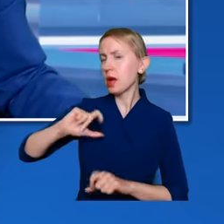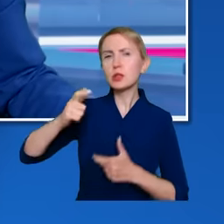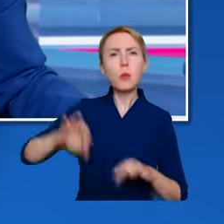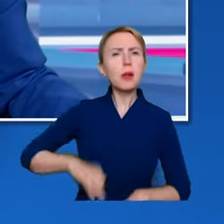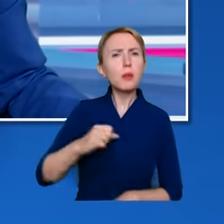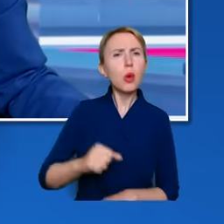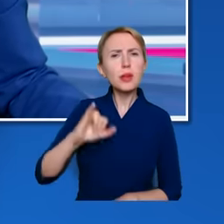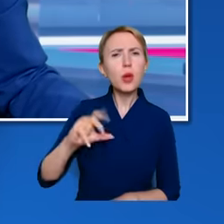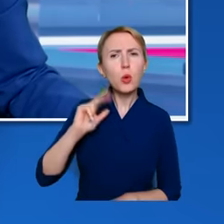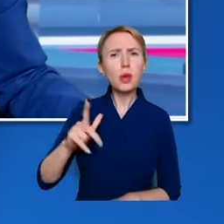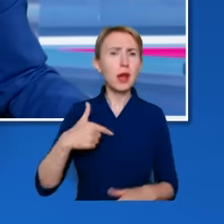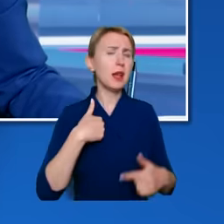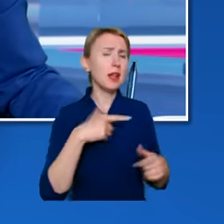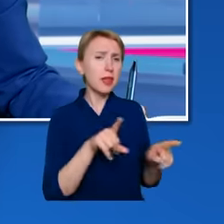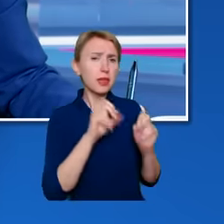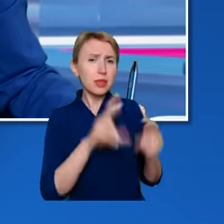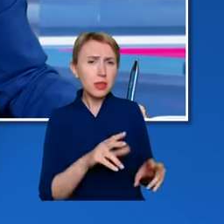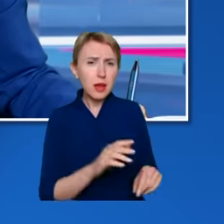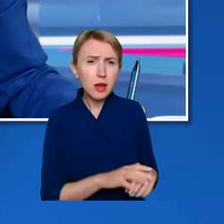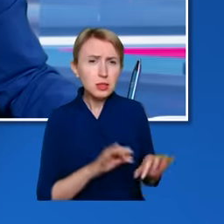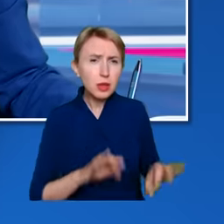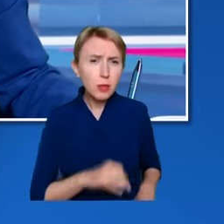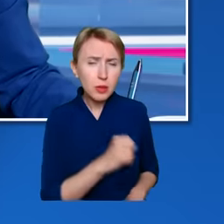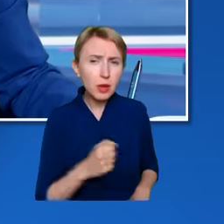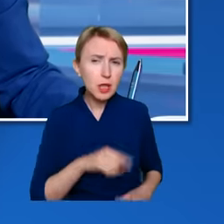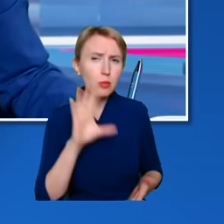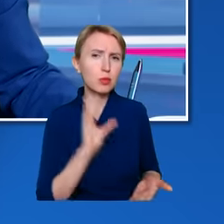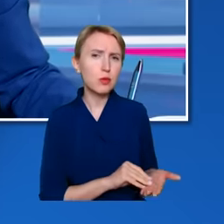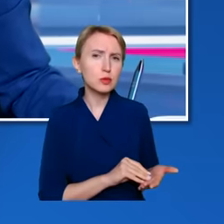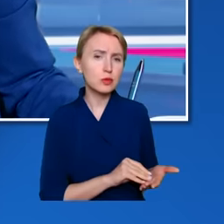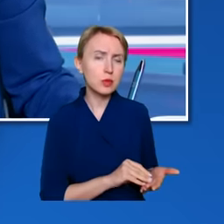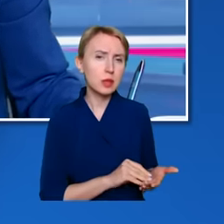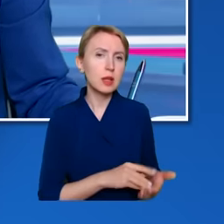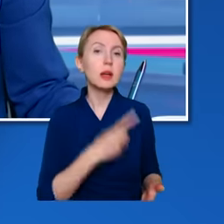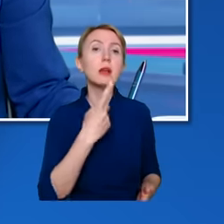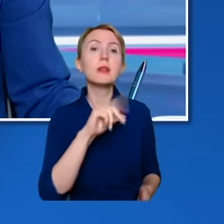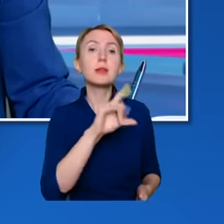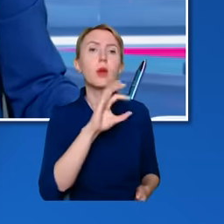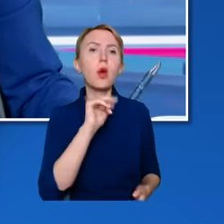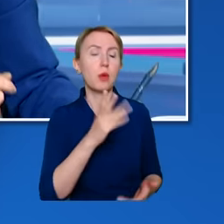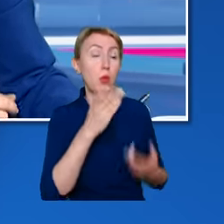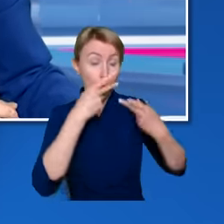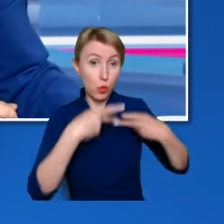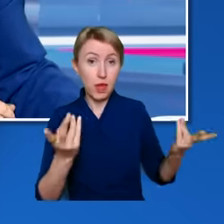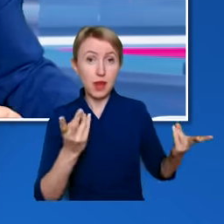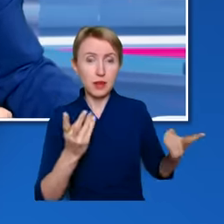Marek Jakubiak? No oczywiście, żeby pani poseł lepiej się poczuła, to ja powtórzę, że Daniel Obajtek właśnie ujawnił, że